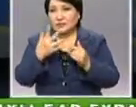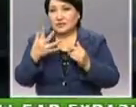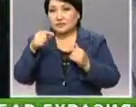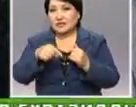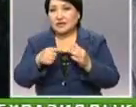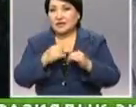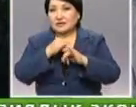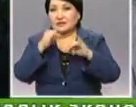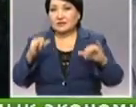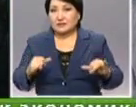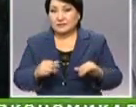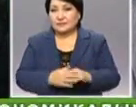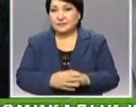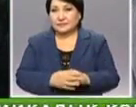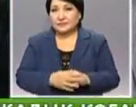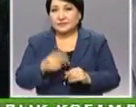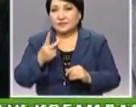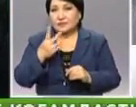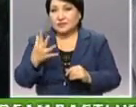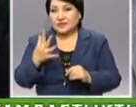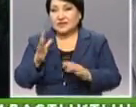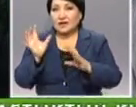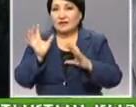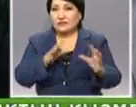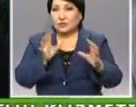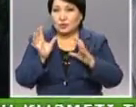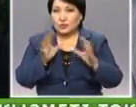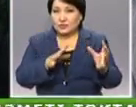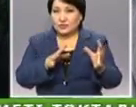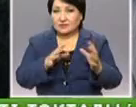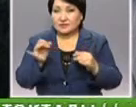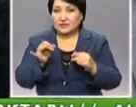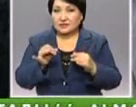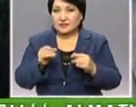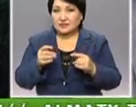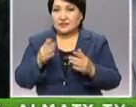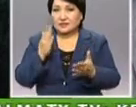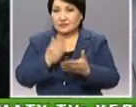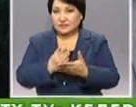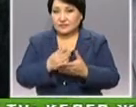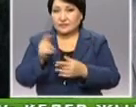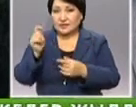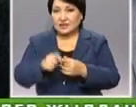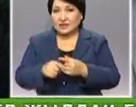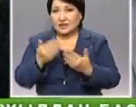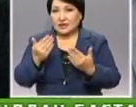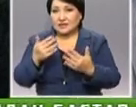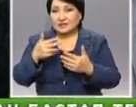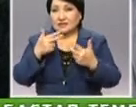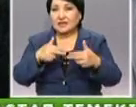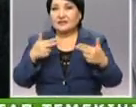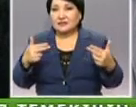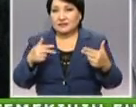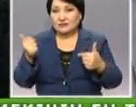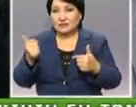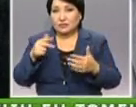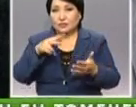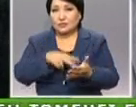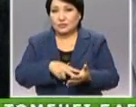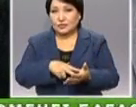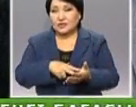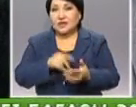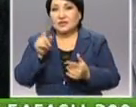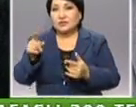артады. 25 автобус және кеп тұр, қазіргі кезде олар кеденде тұр.